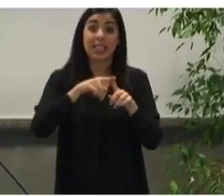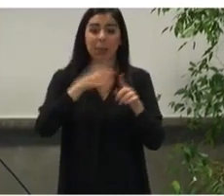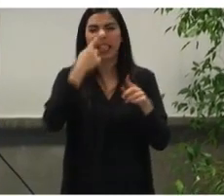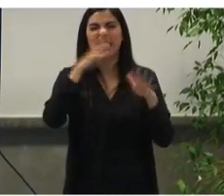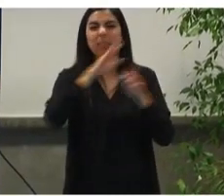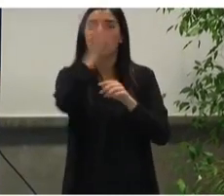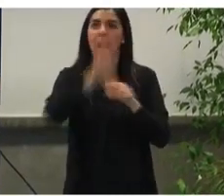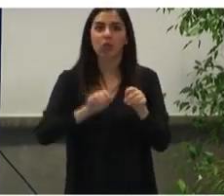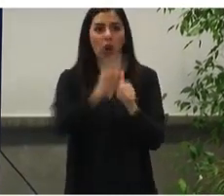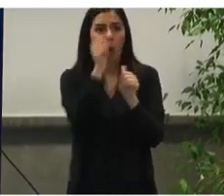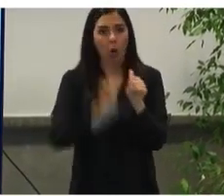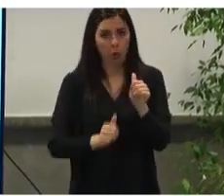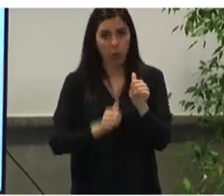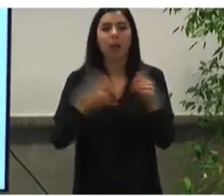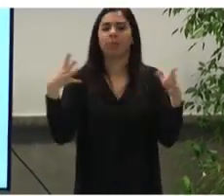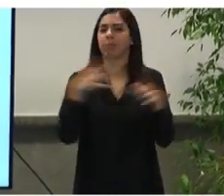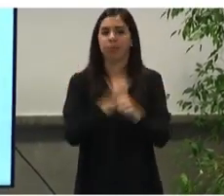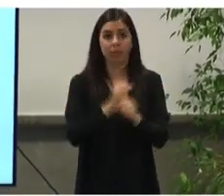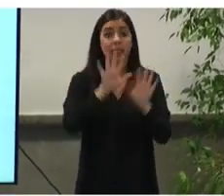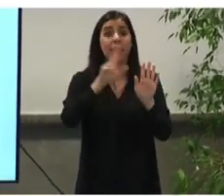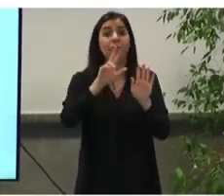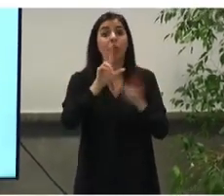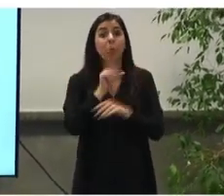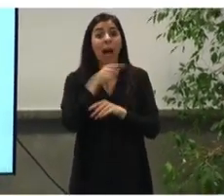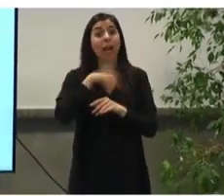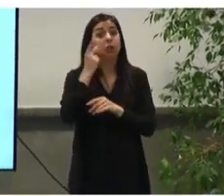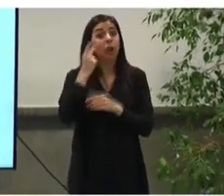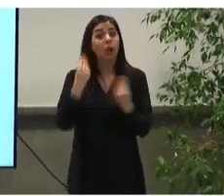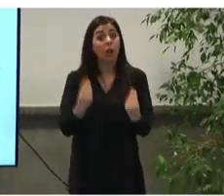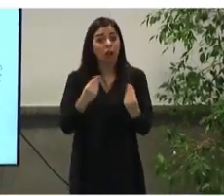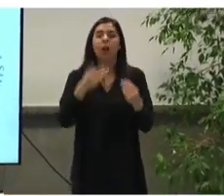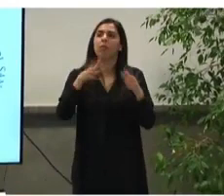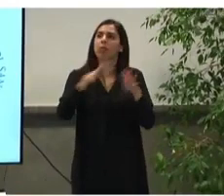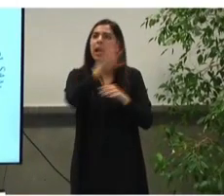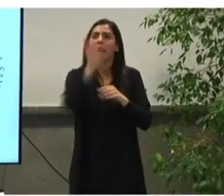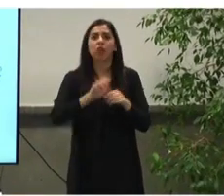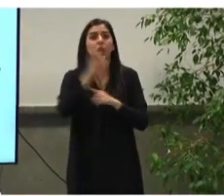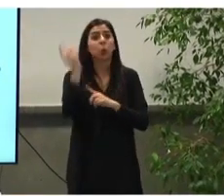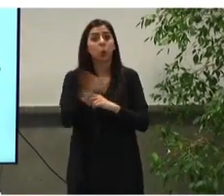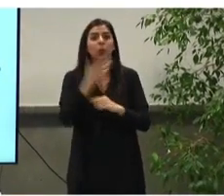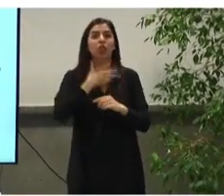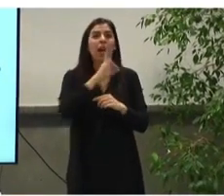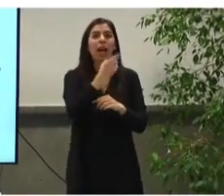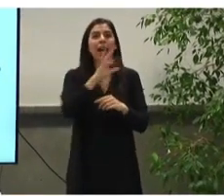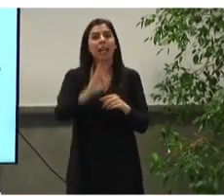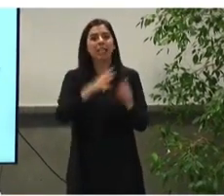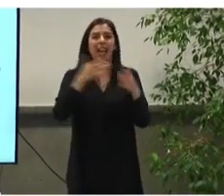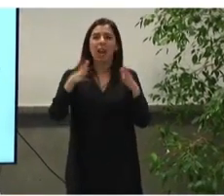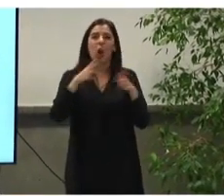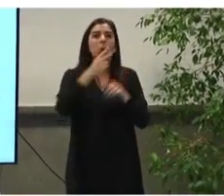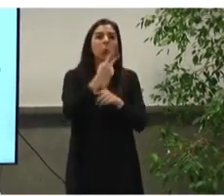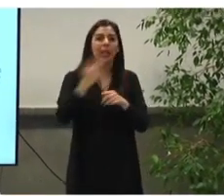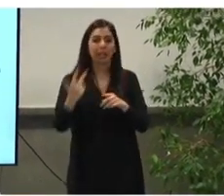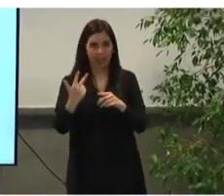per regione. In estrema sintesi, al 10 marzo vediamo che quasi tutte le regioni avevano un R0 compreso tra 2 e 3,